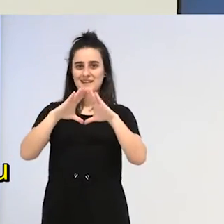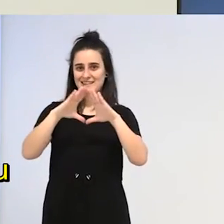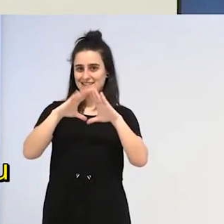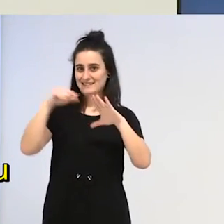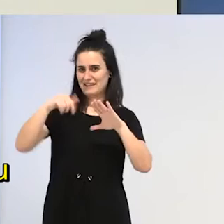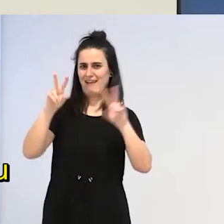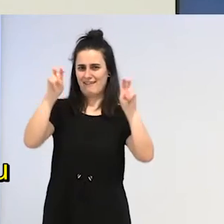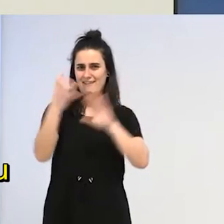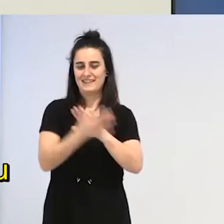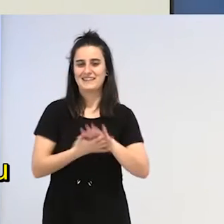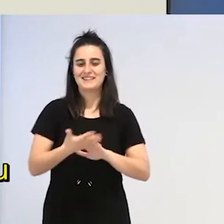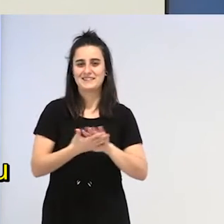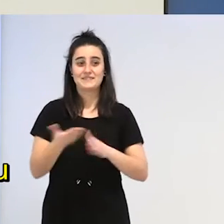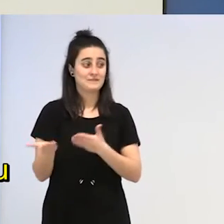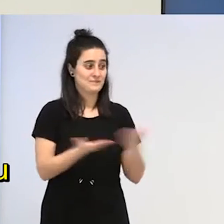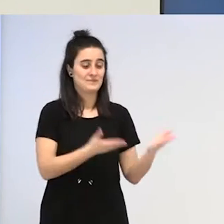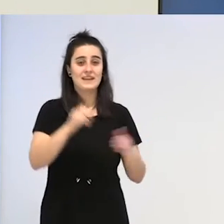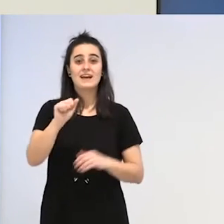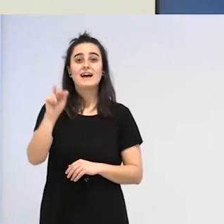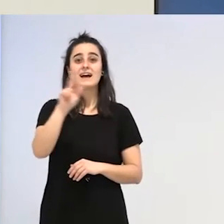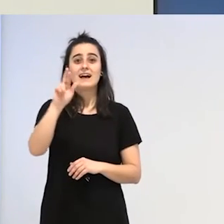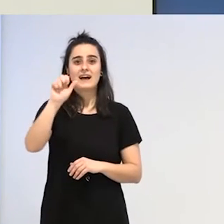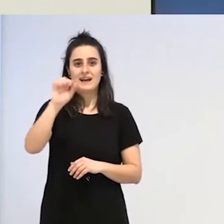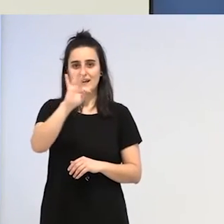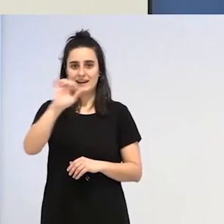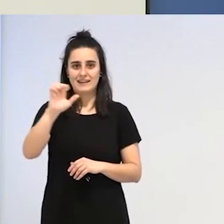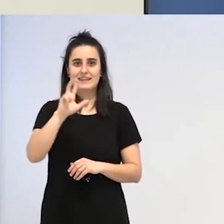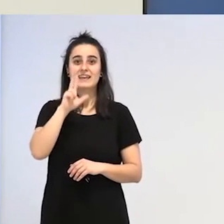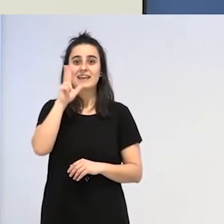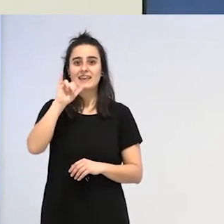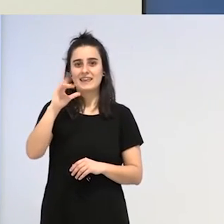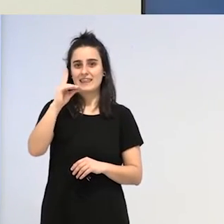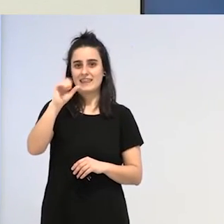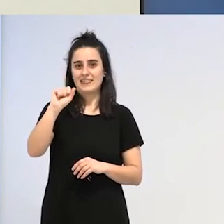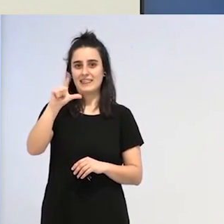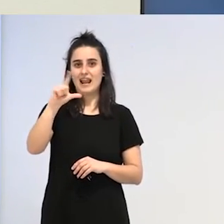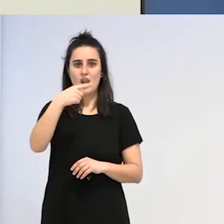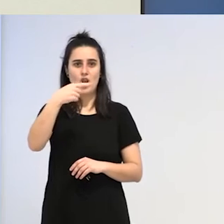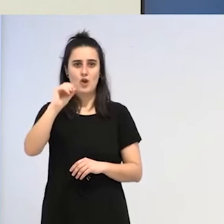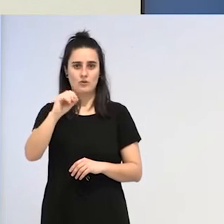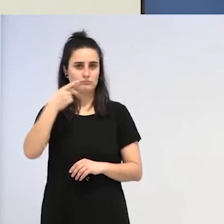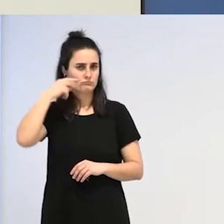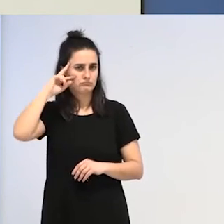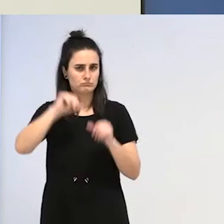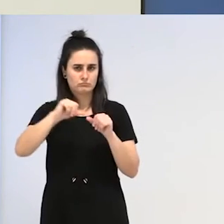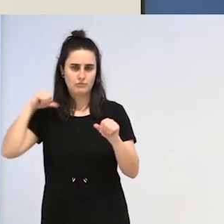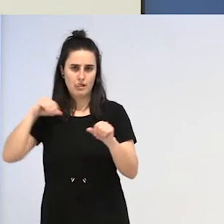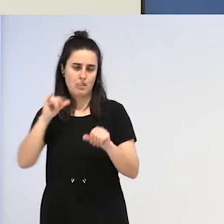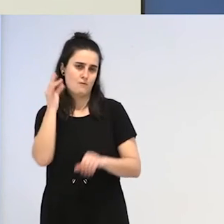Eta horretarako hemen dugu Arrate Hidalgo horretan oso aditua den emakume bat.